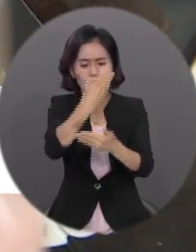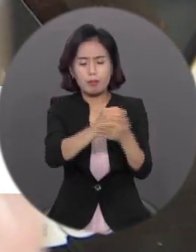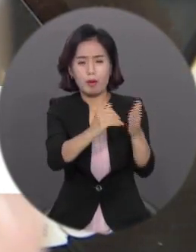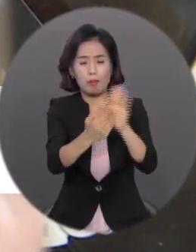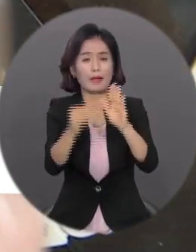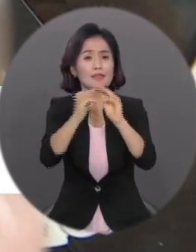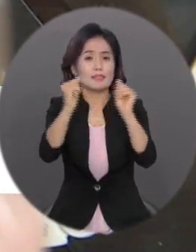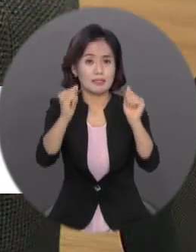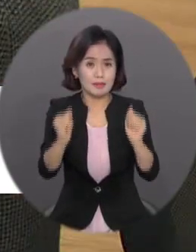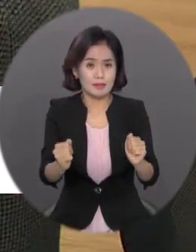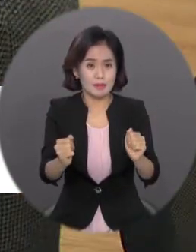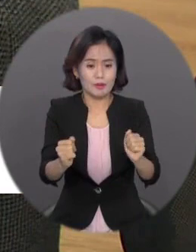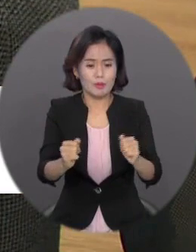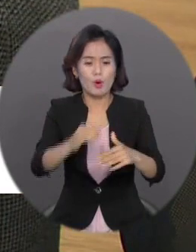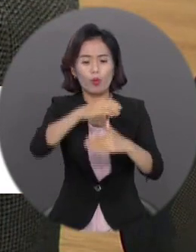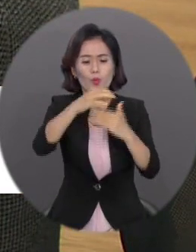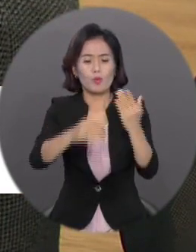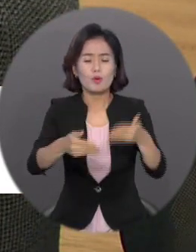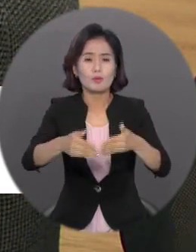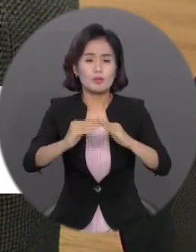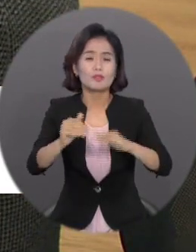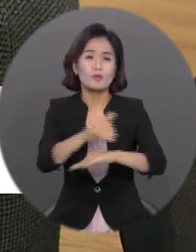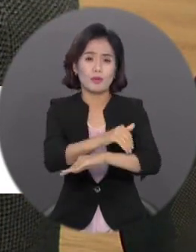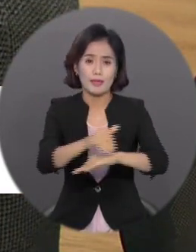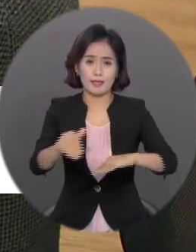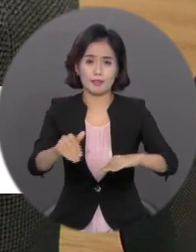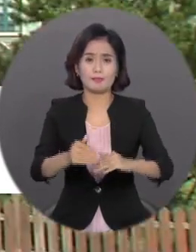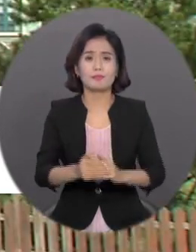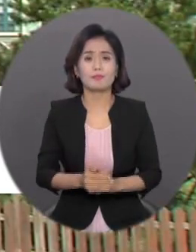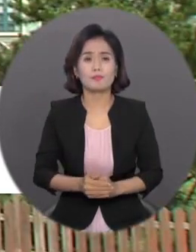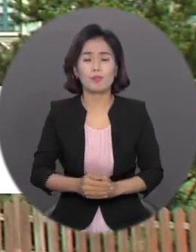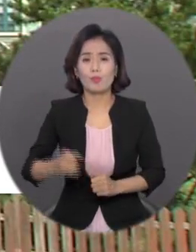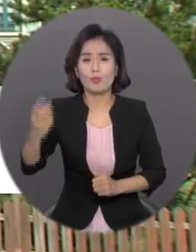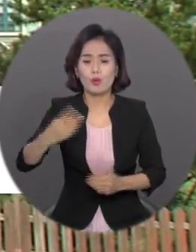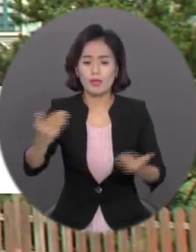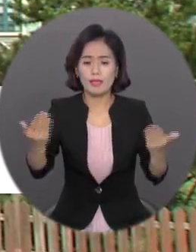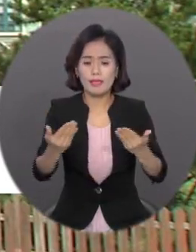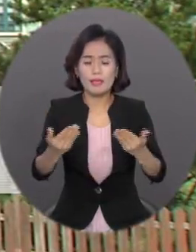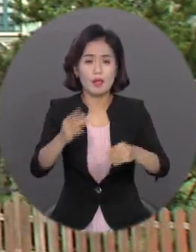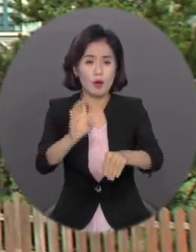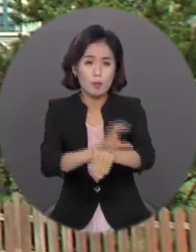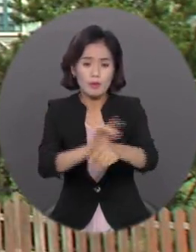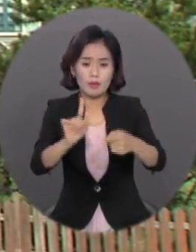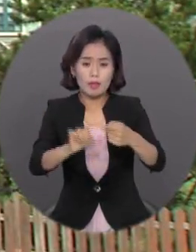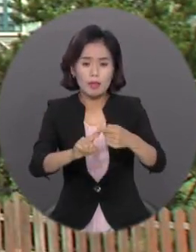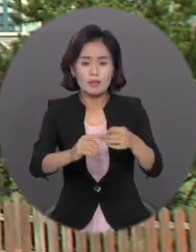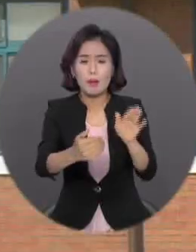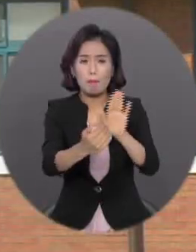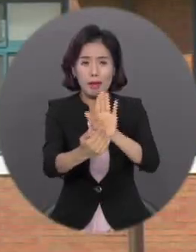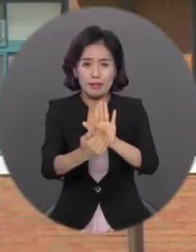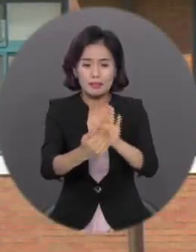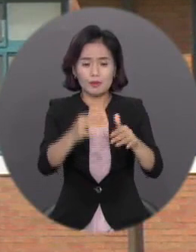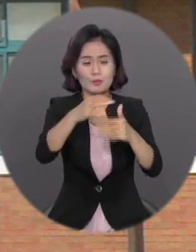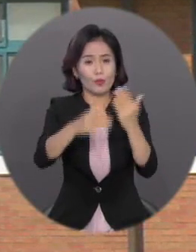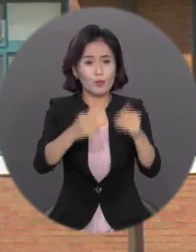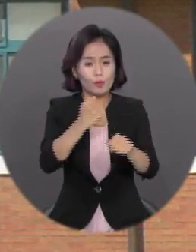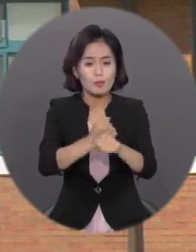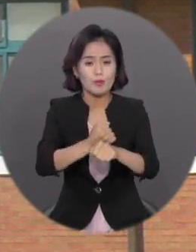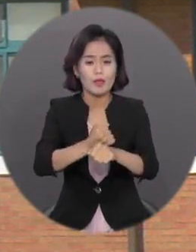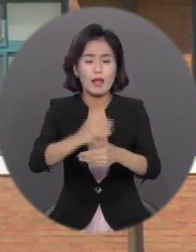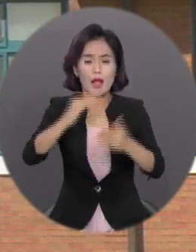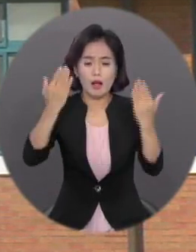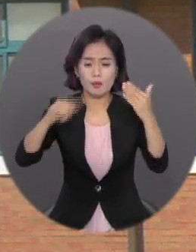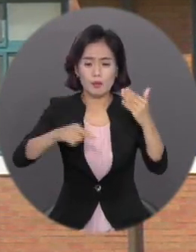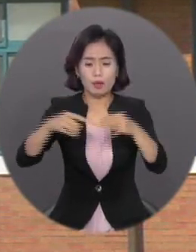막는 시스템 등 솔루션 프로그램을 설치하기로 했습니다. 또 업무용 PC에 깔린 백신 프로그램, 학교 내 무선망